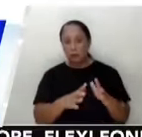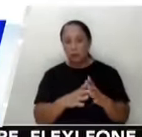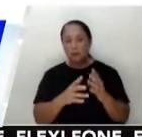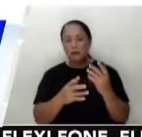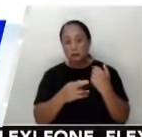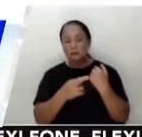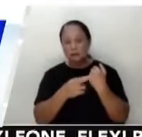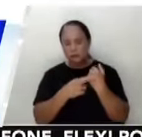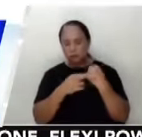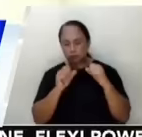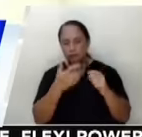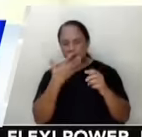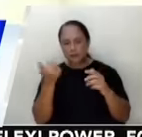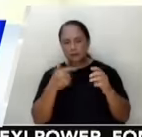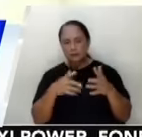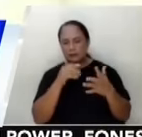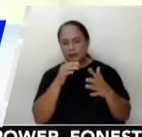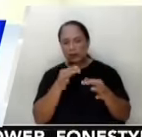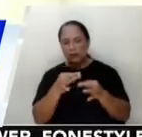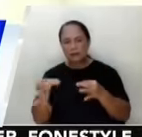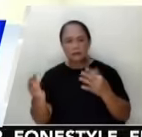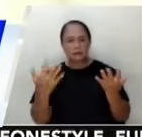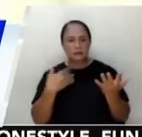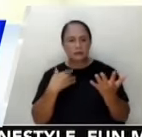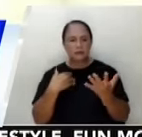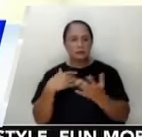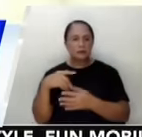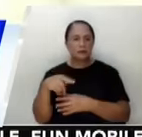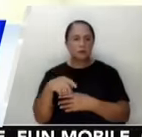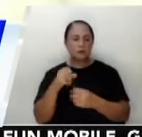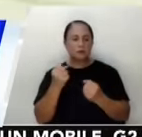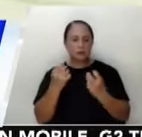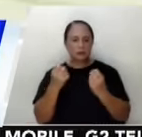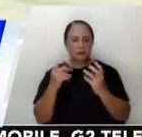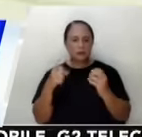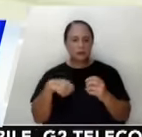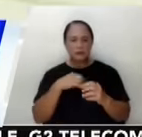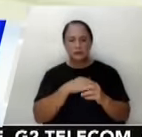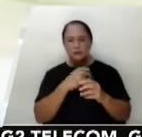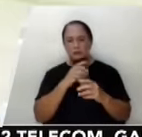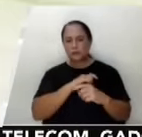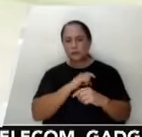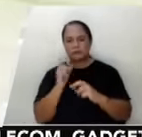3,000 na police personnel din ang idineploy ng Pro 11 para sa Semana Santa.